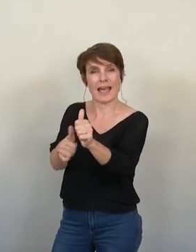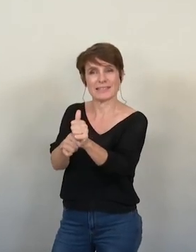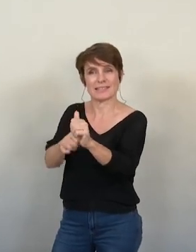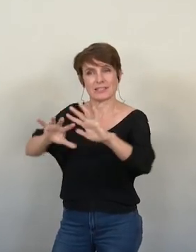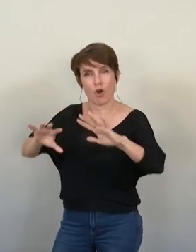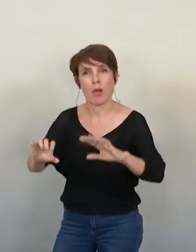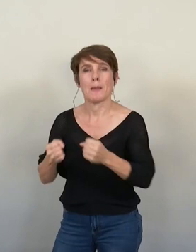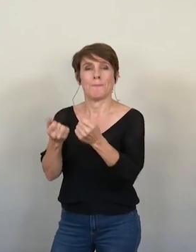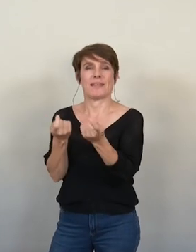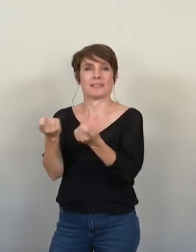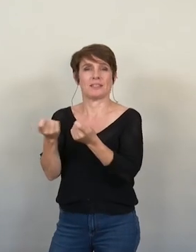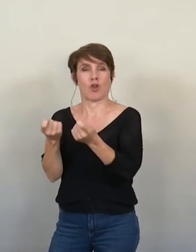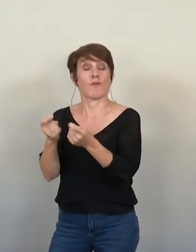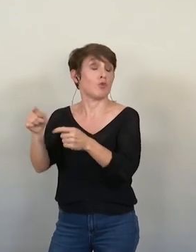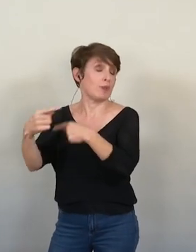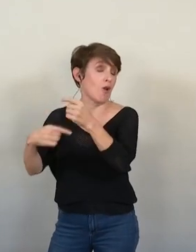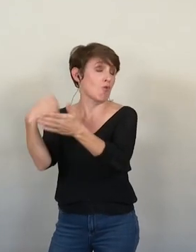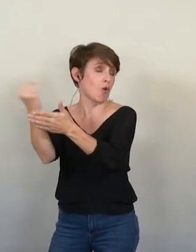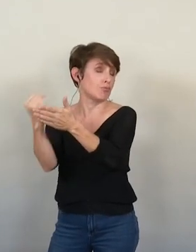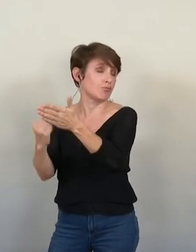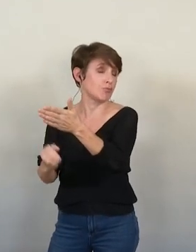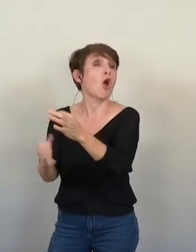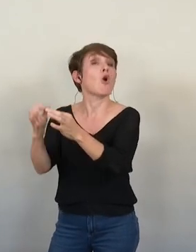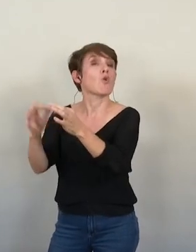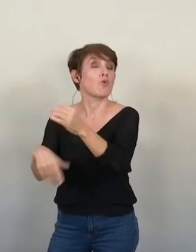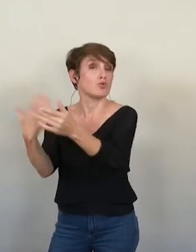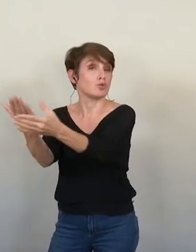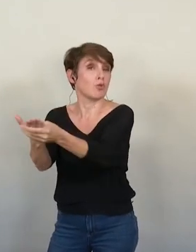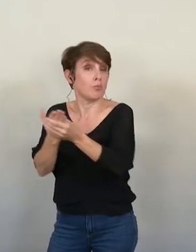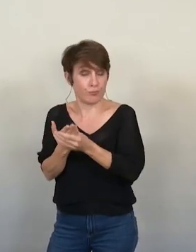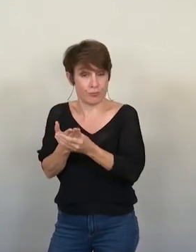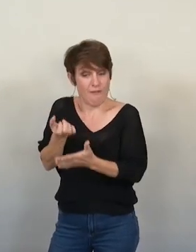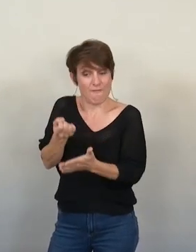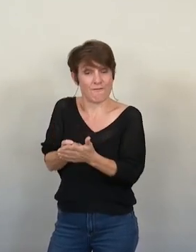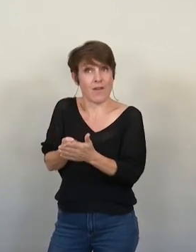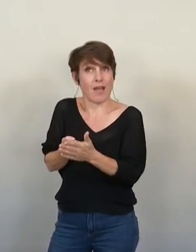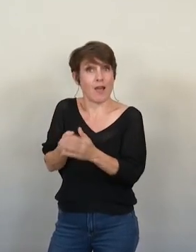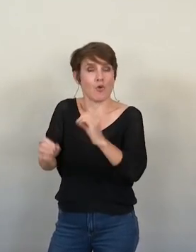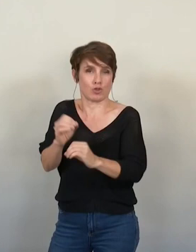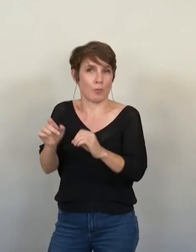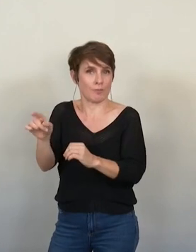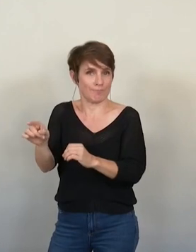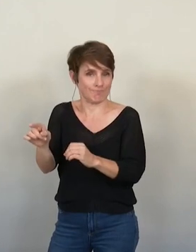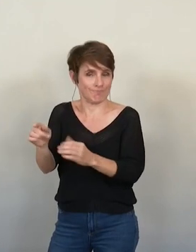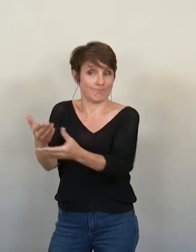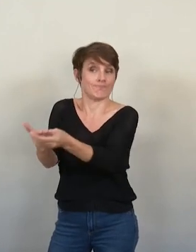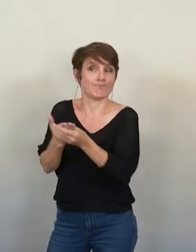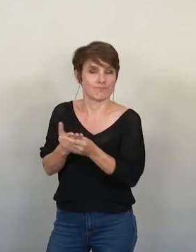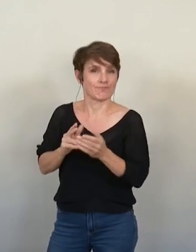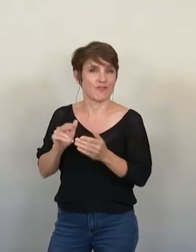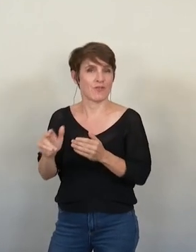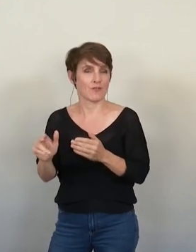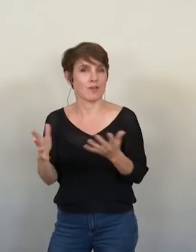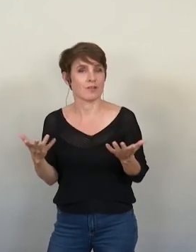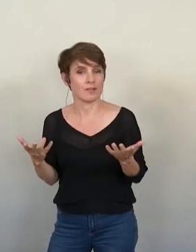questions de la SSA qui nous rend ses conclusions le mois prochain vers la fin du mois prochain donc nous devrons travailler sur les sur l'implémentation